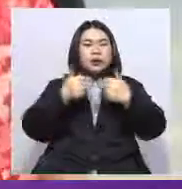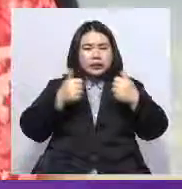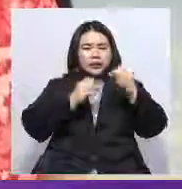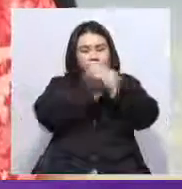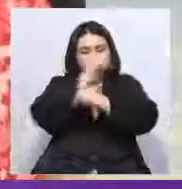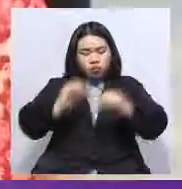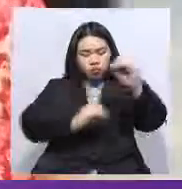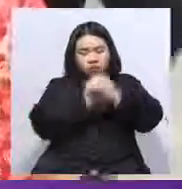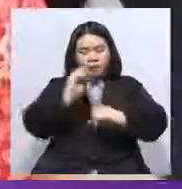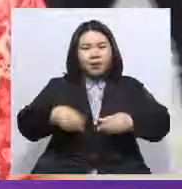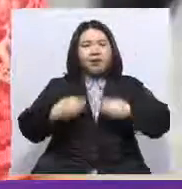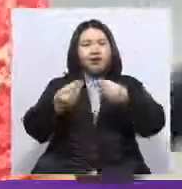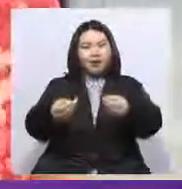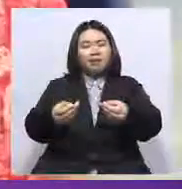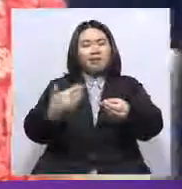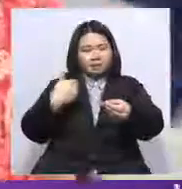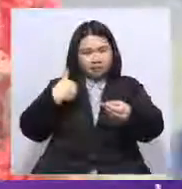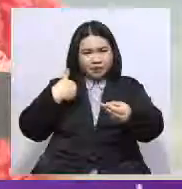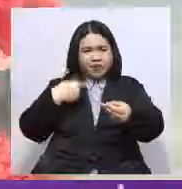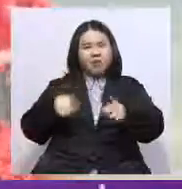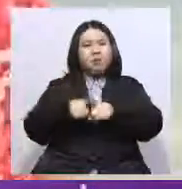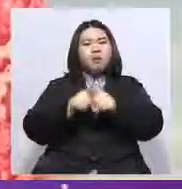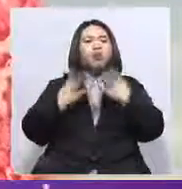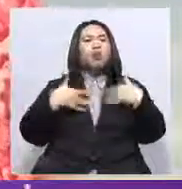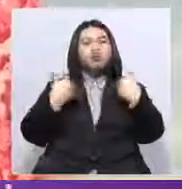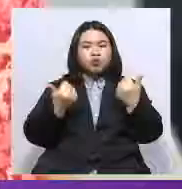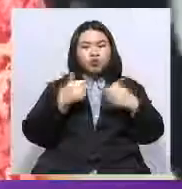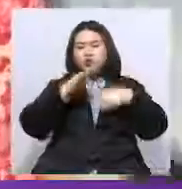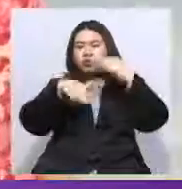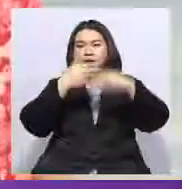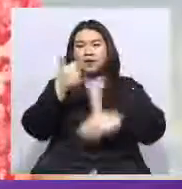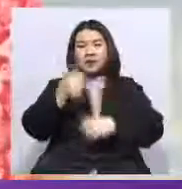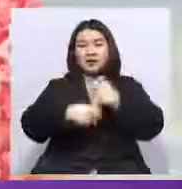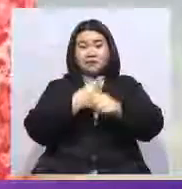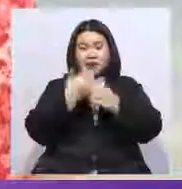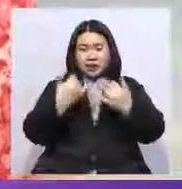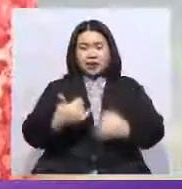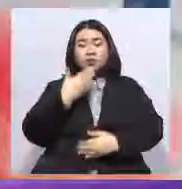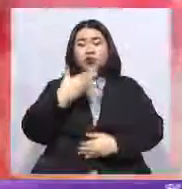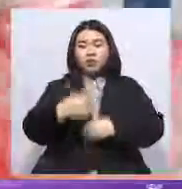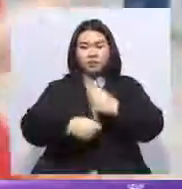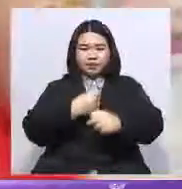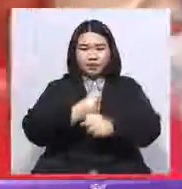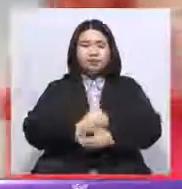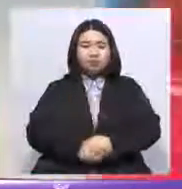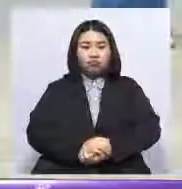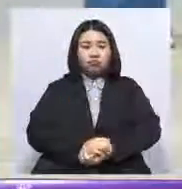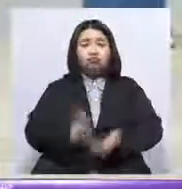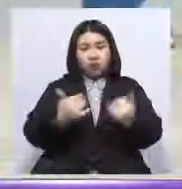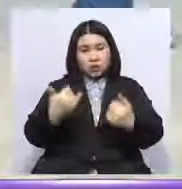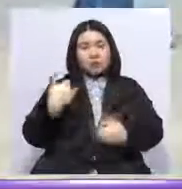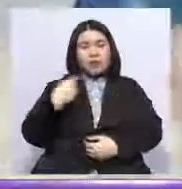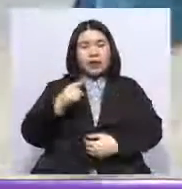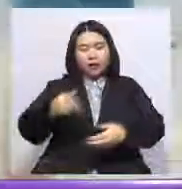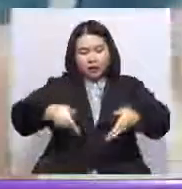องครอบครัวให้แบบมีความสุขแล้วก็เจริญรุ่งเรืองในปีนี้ต่อทั้งปีค่ะก็เห็นว่าวันนี้มีเทศก